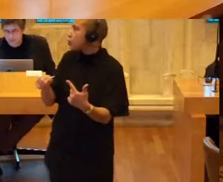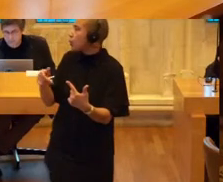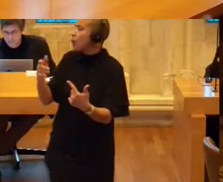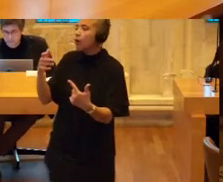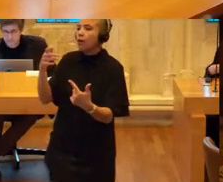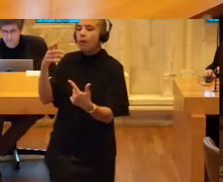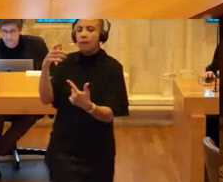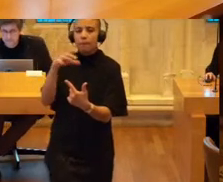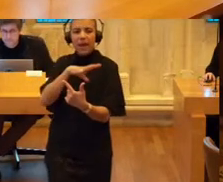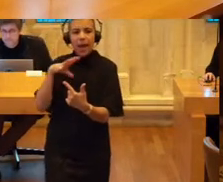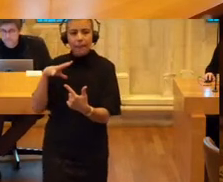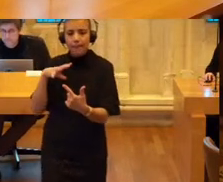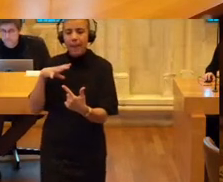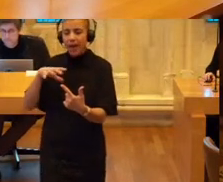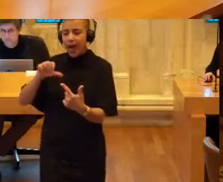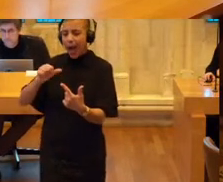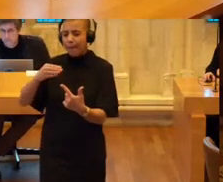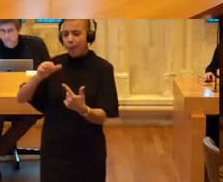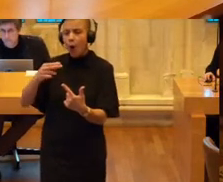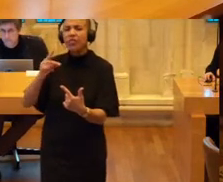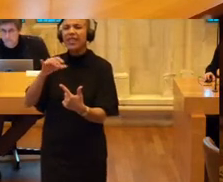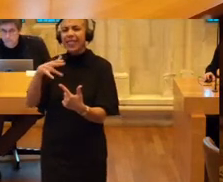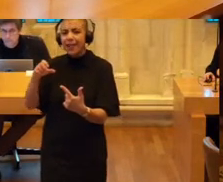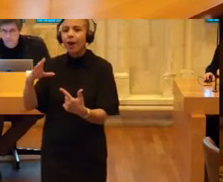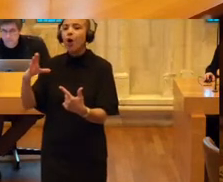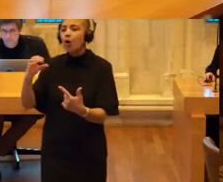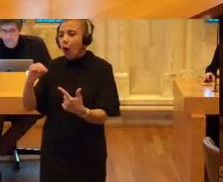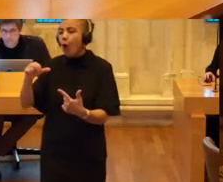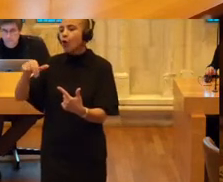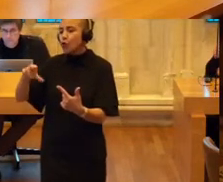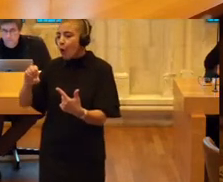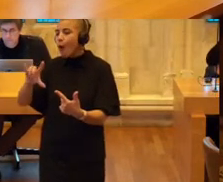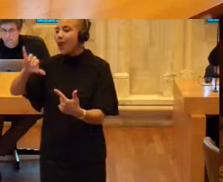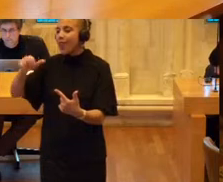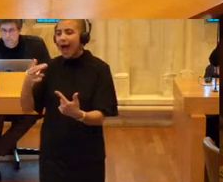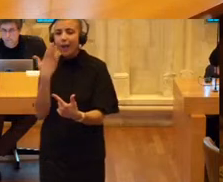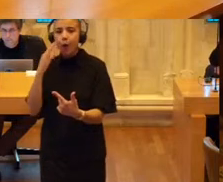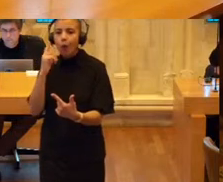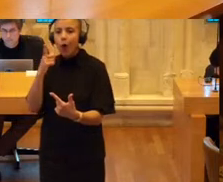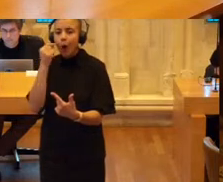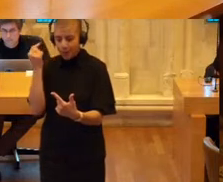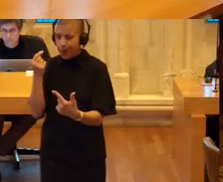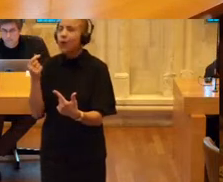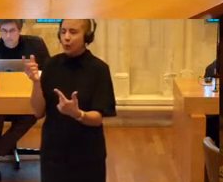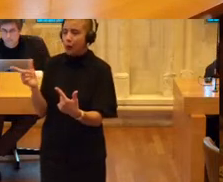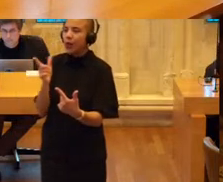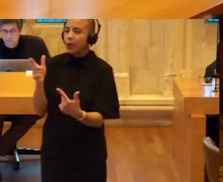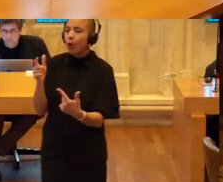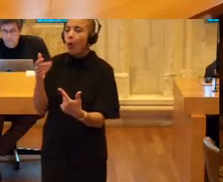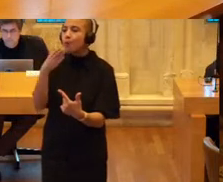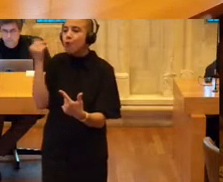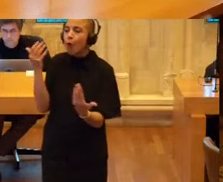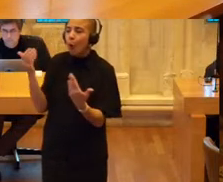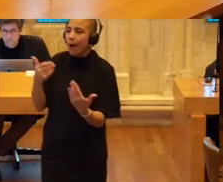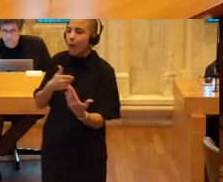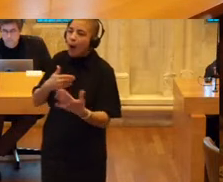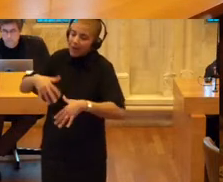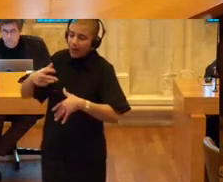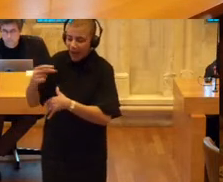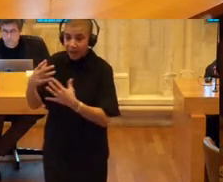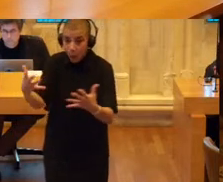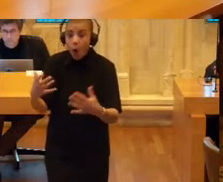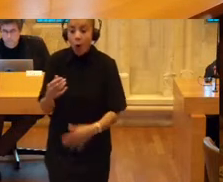de tout cela, mais concernant l'éducation, on a probablement en 10 ans fait beaucoup plus que les 40 années